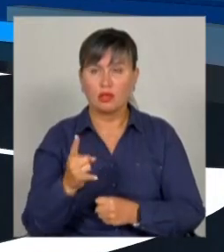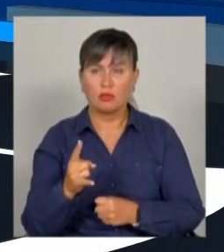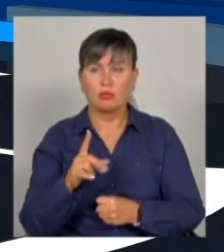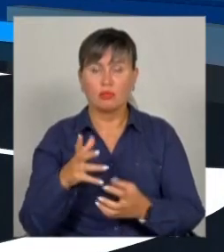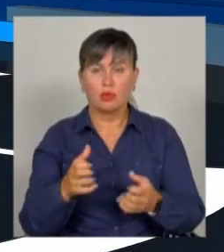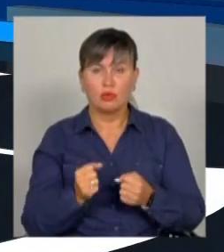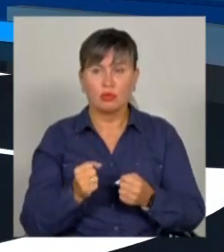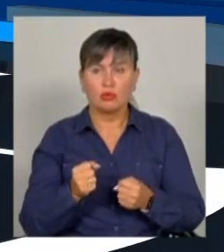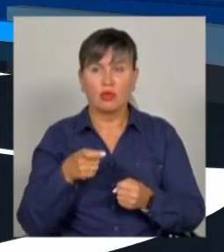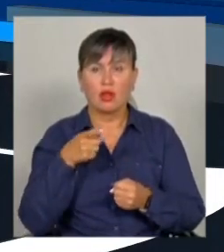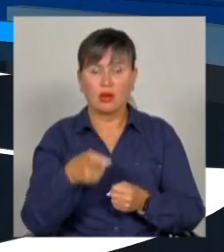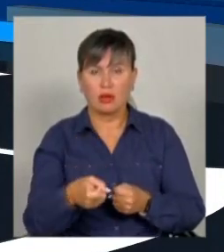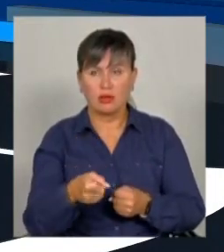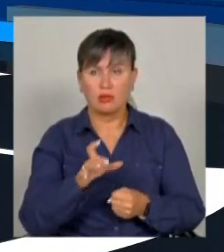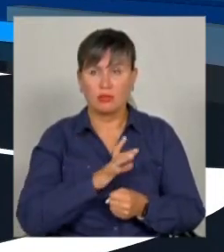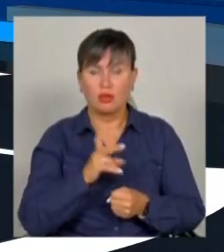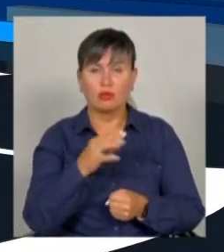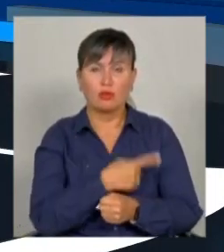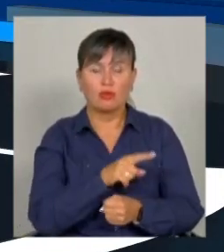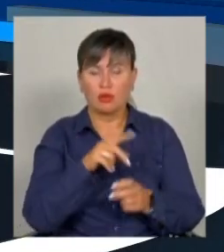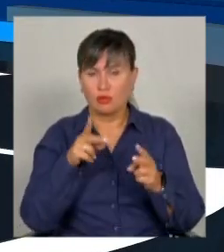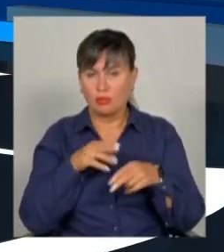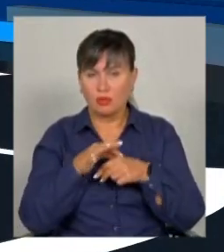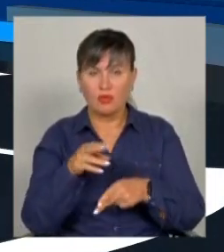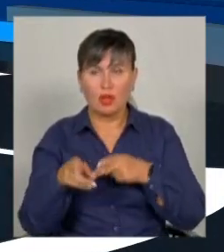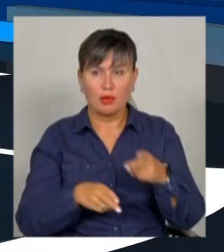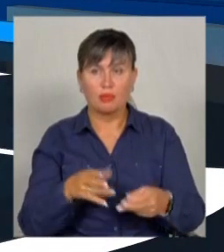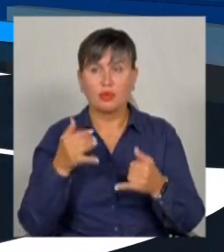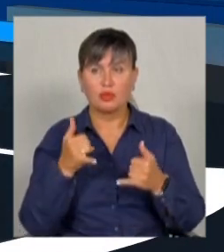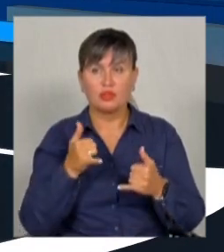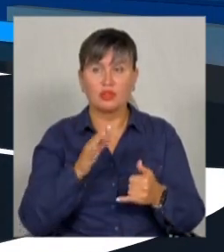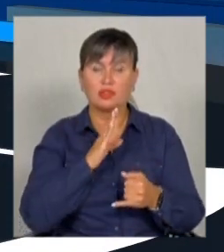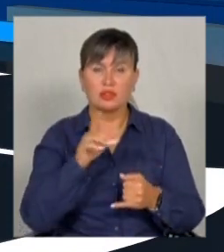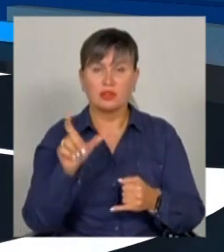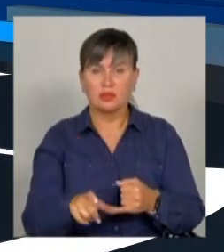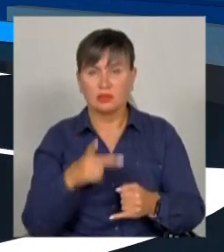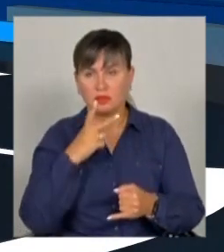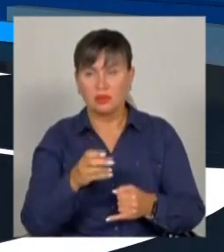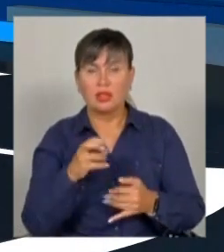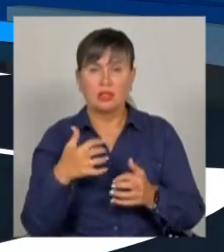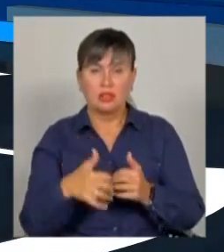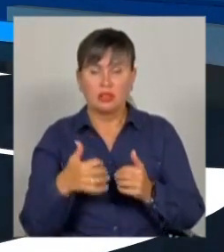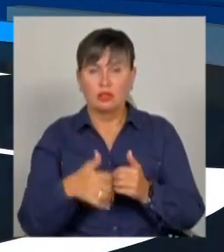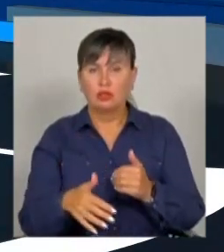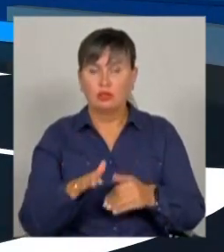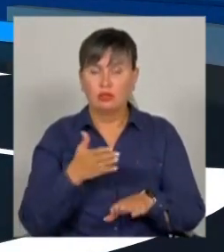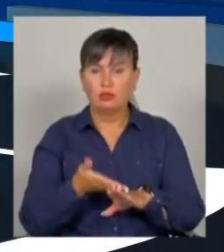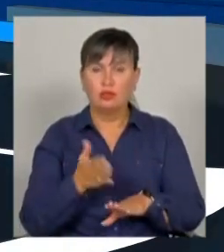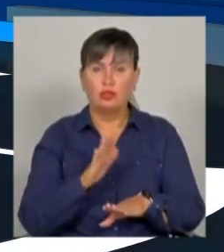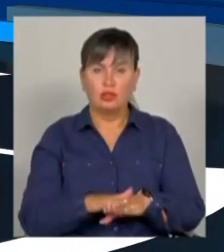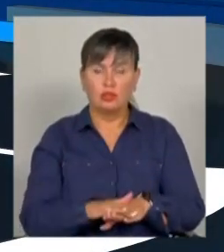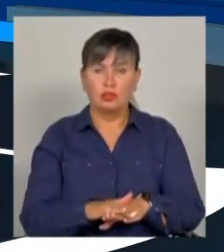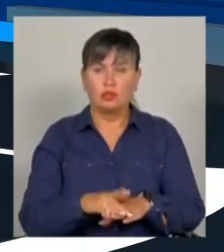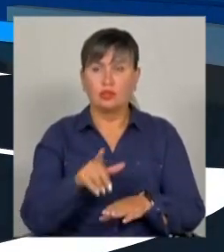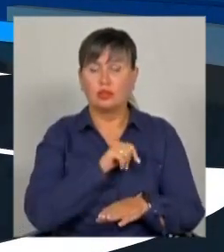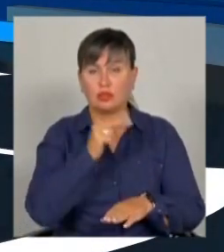Она получила огнестрельное ранение, но врачи провели операцию, и сейчас состояние маленькой пациентки оценивается как средней степени тяжести.